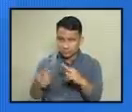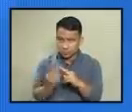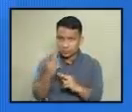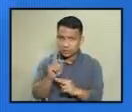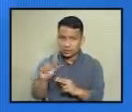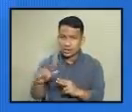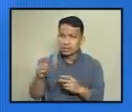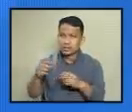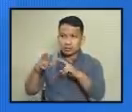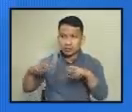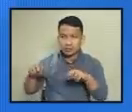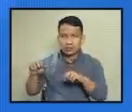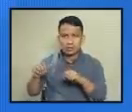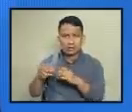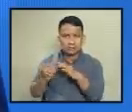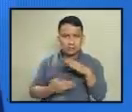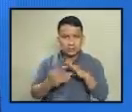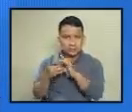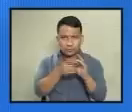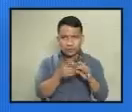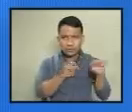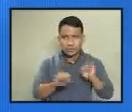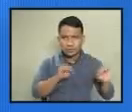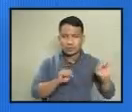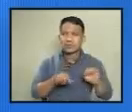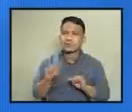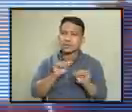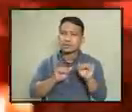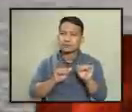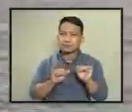ay base sa siyensya. Maksyon si Jen Kalimon.